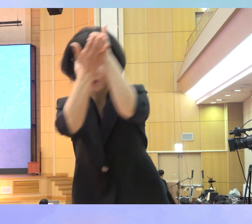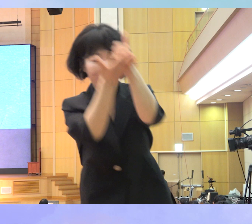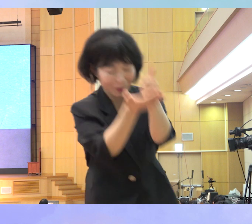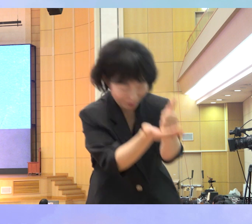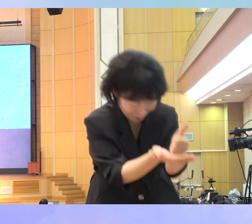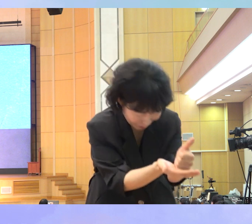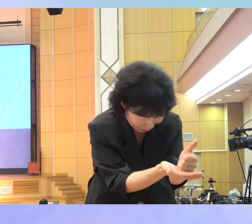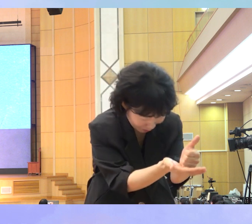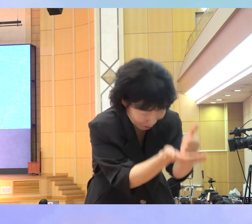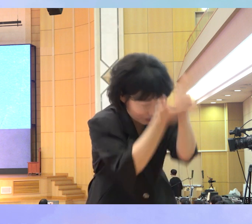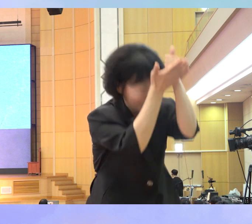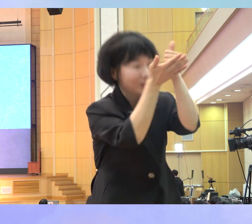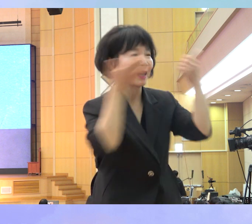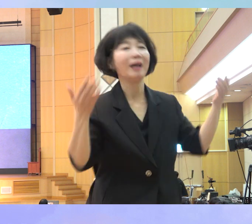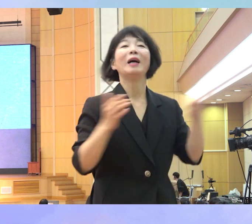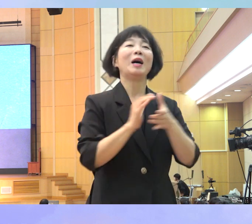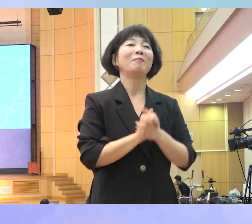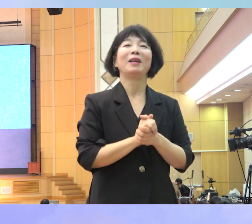특히